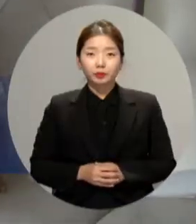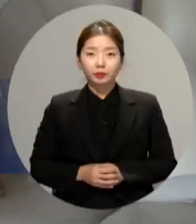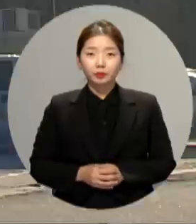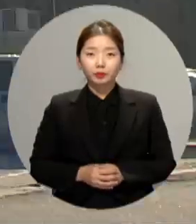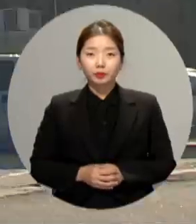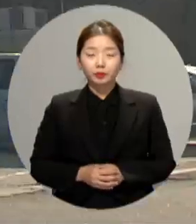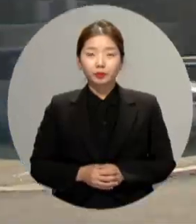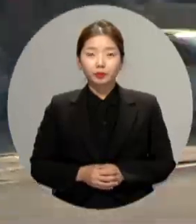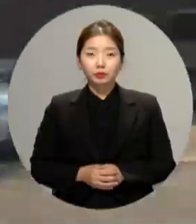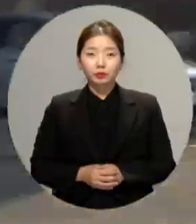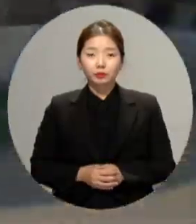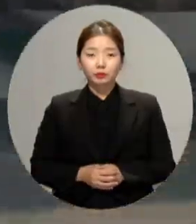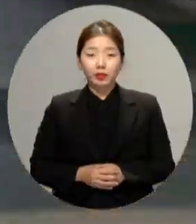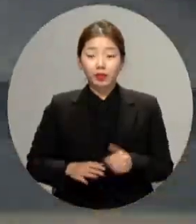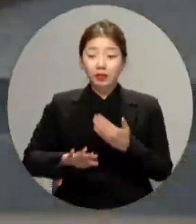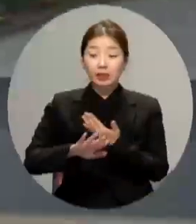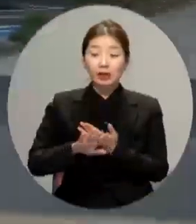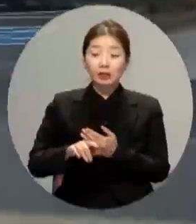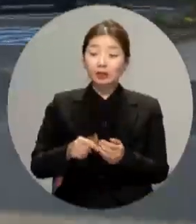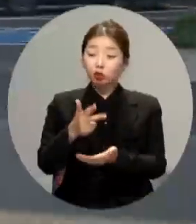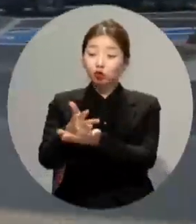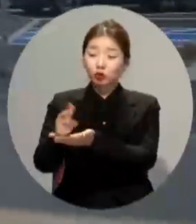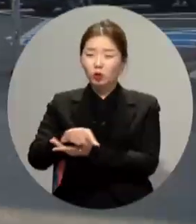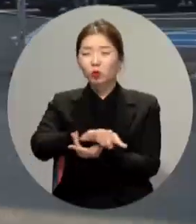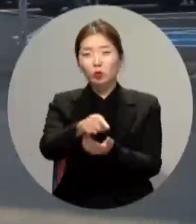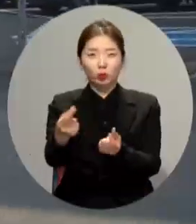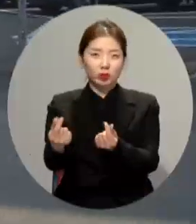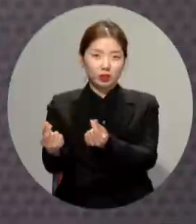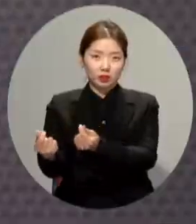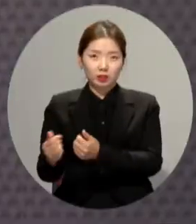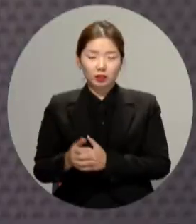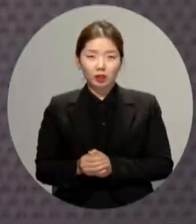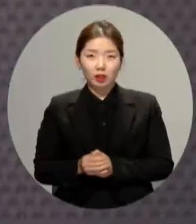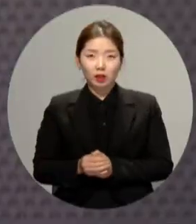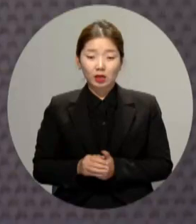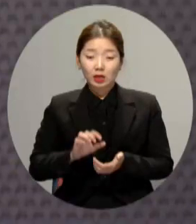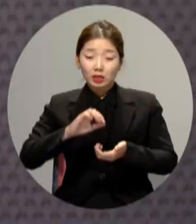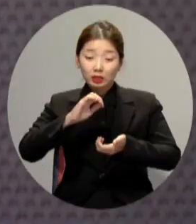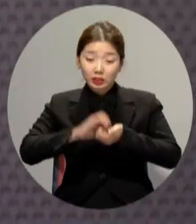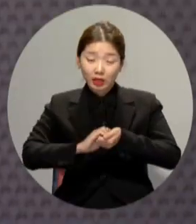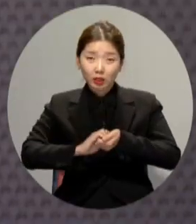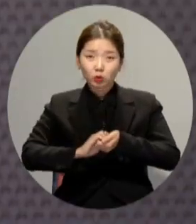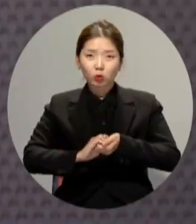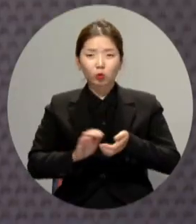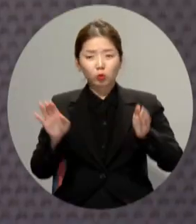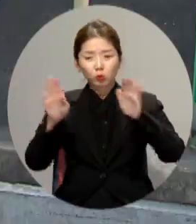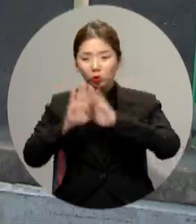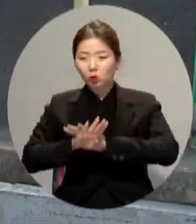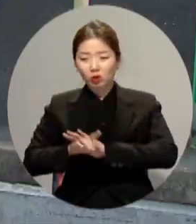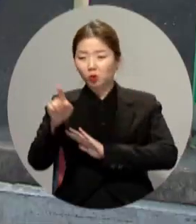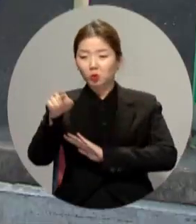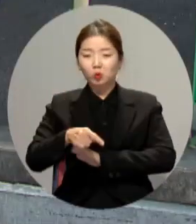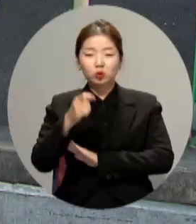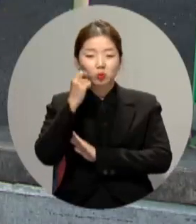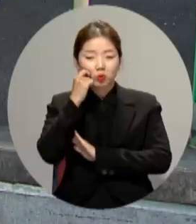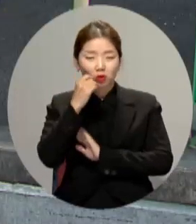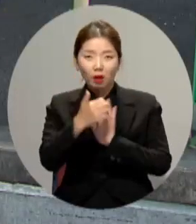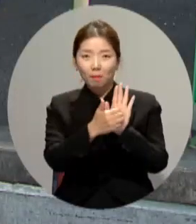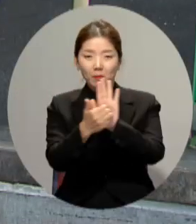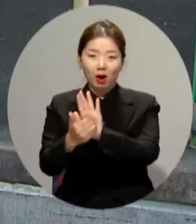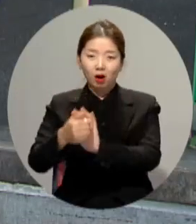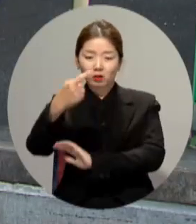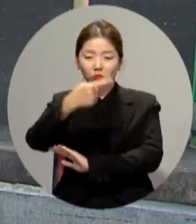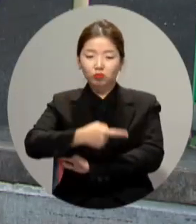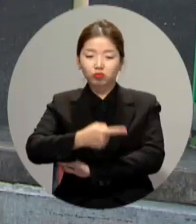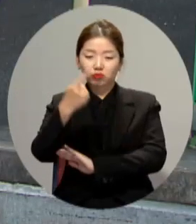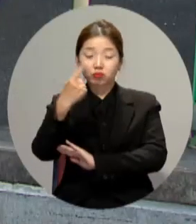되니까. 다른 부설 주차장도 상황은 마찬가지. 이용 시간이 제한돼 있거나 저녁에는 아예 출입을 할 수 없도록 차단기